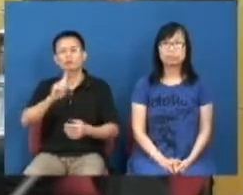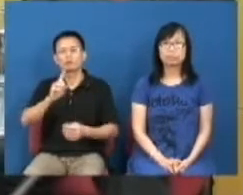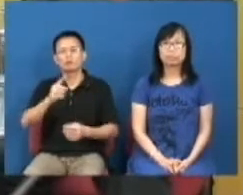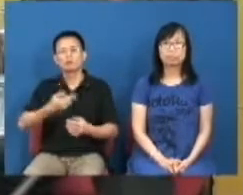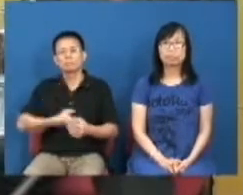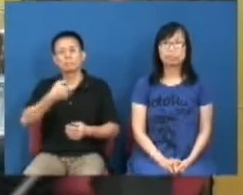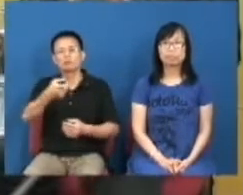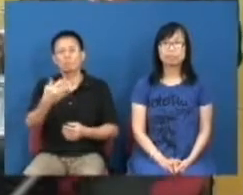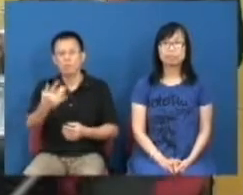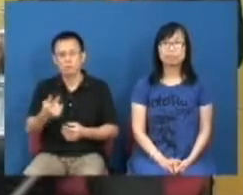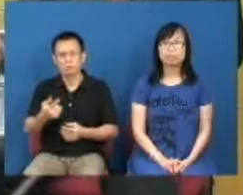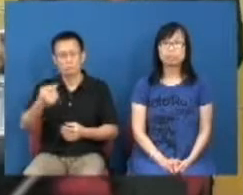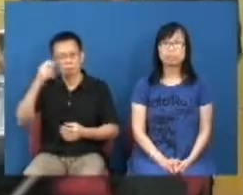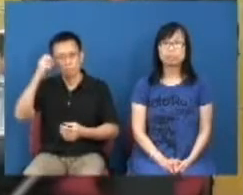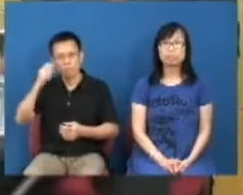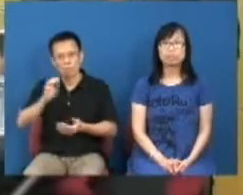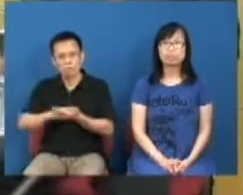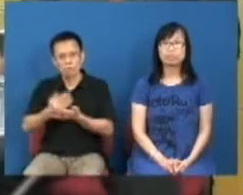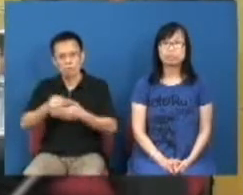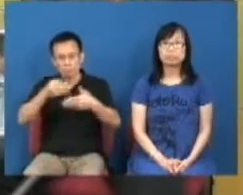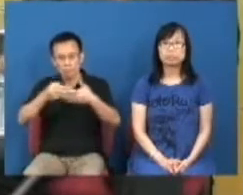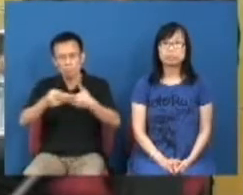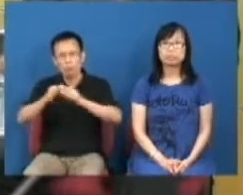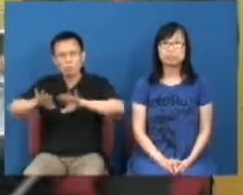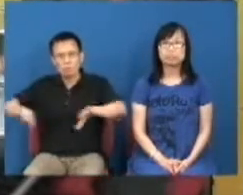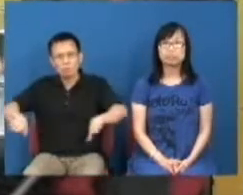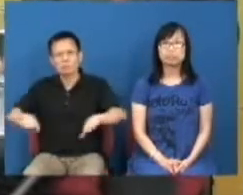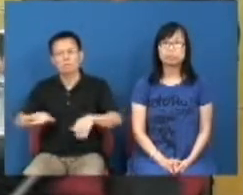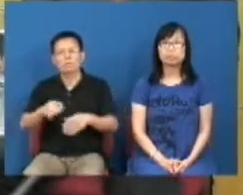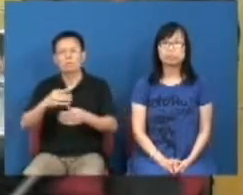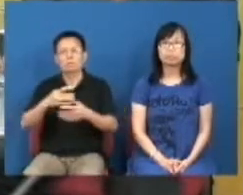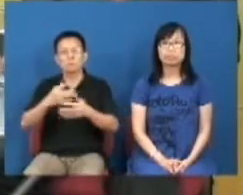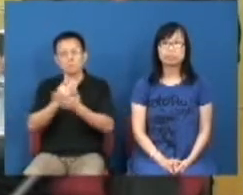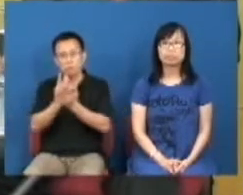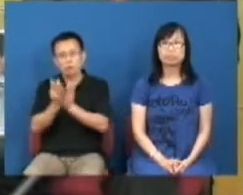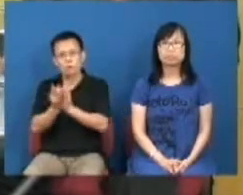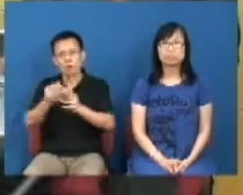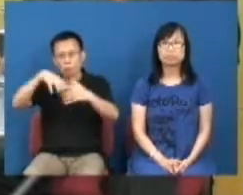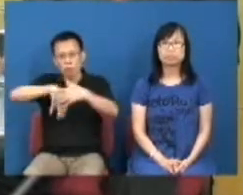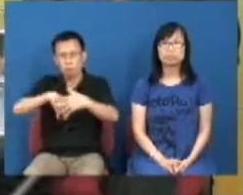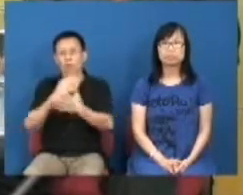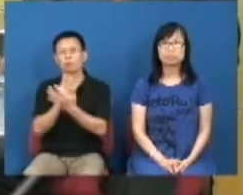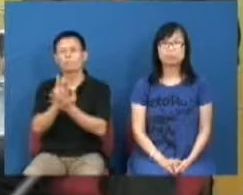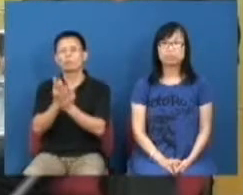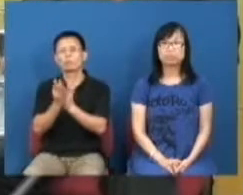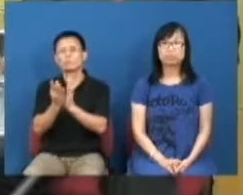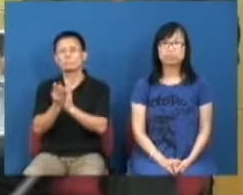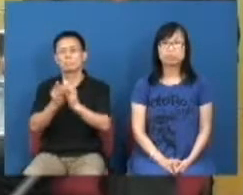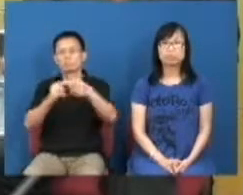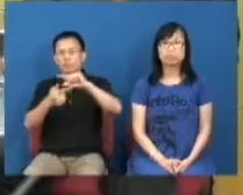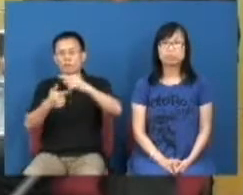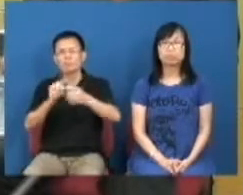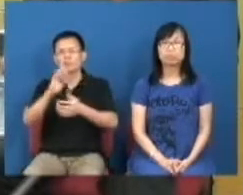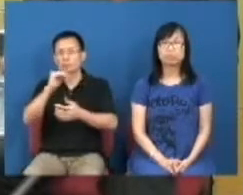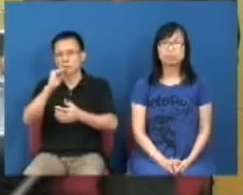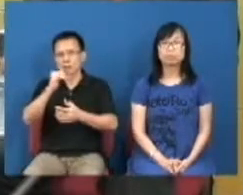咁係諗呢啲咁嘅嘢。但係當接觸咗調解呢個項目之後，原來裏頭有好多方法係可